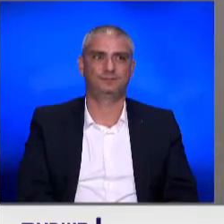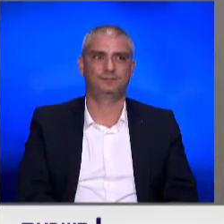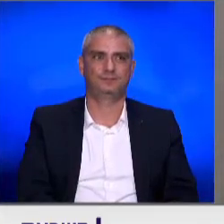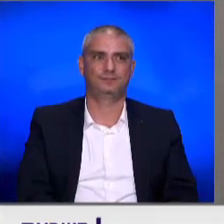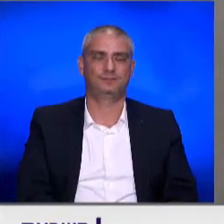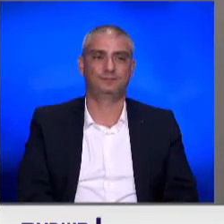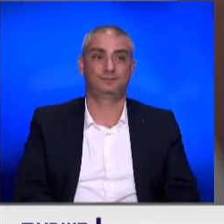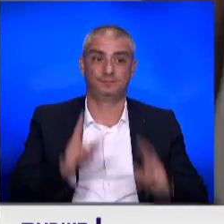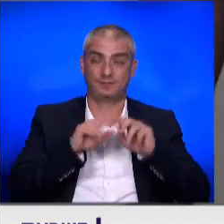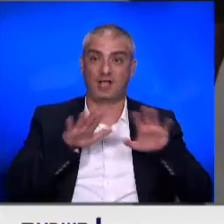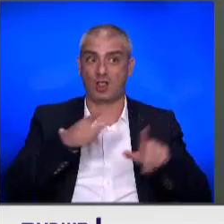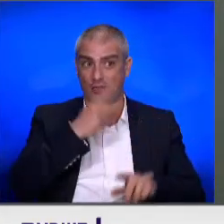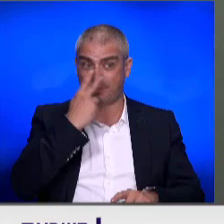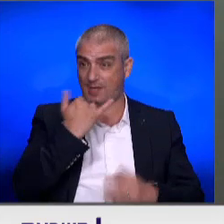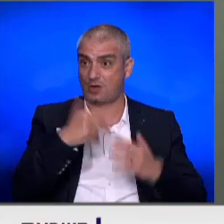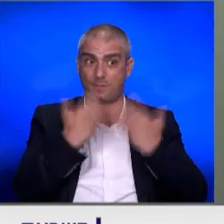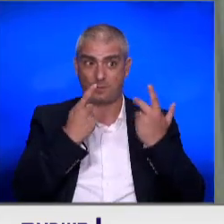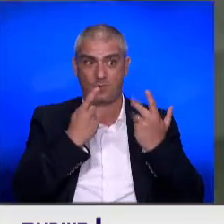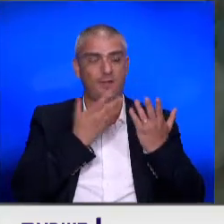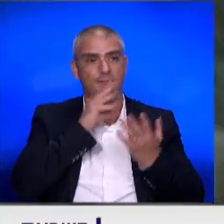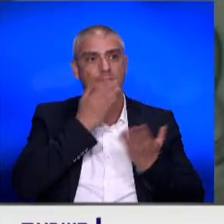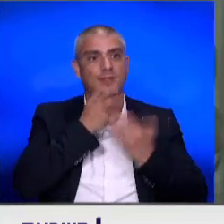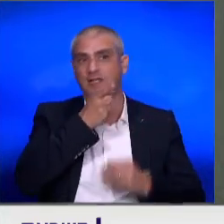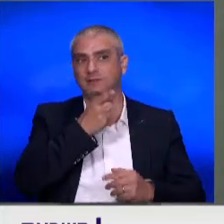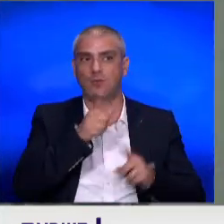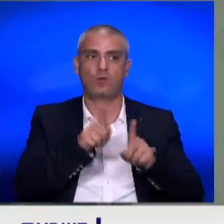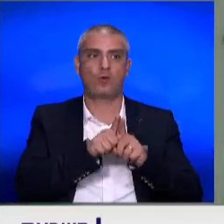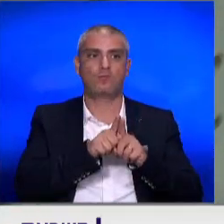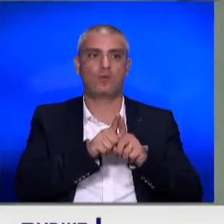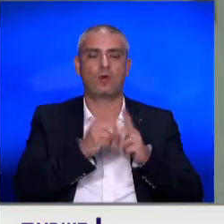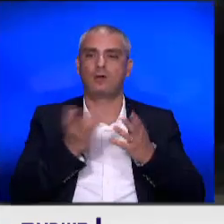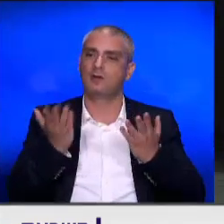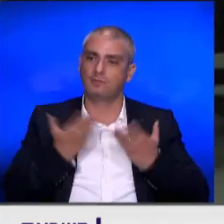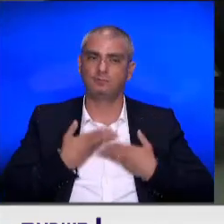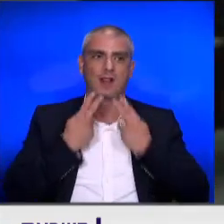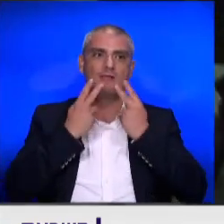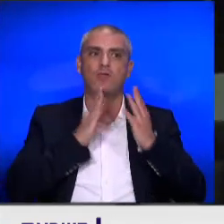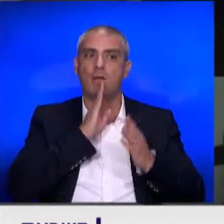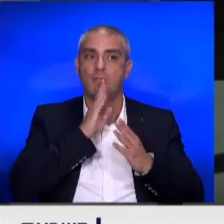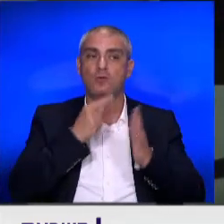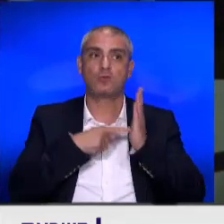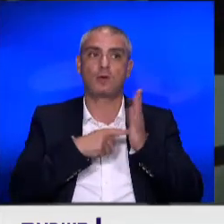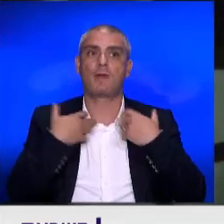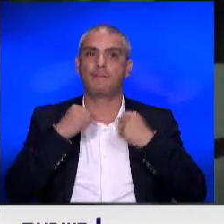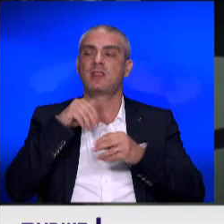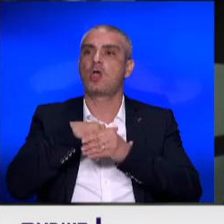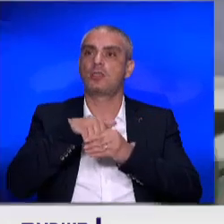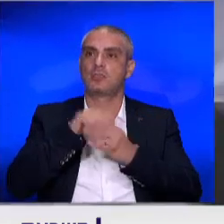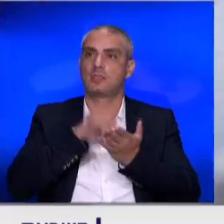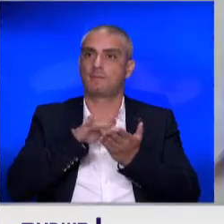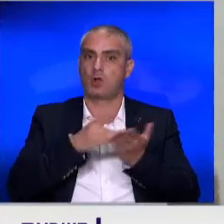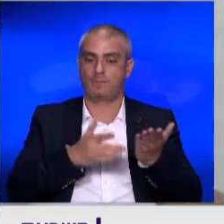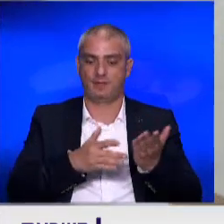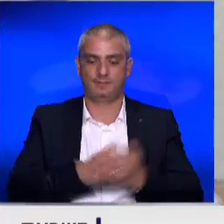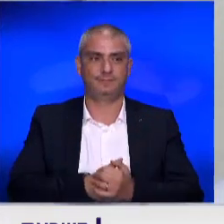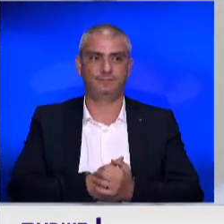בעיר לוט שביקר בה הבוקר מתייחסים אליו כצינור לפתרון בעיות, למשל הביטחון המקומי.